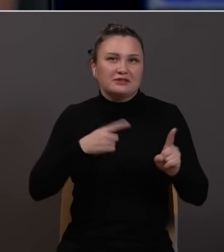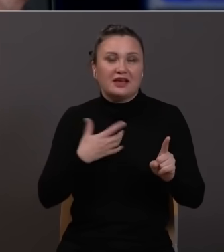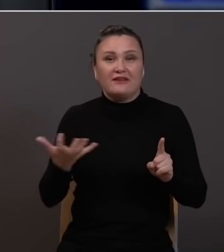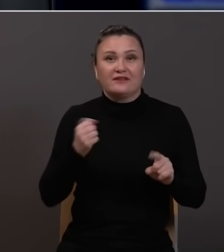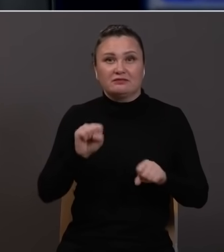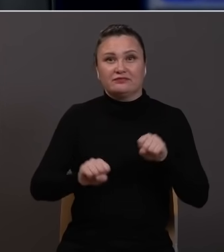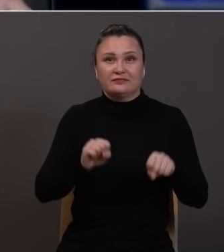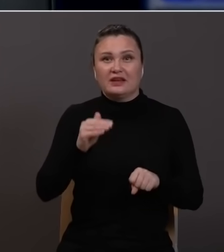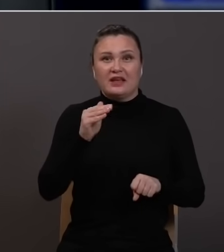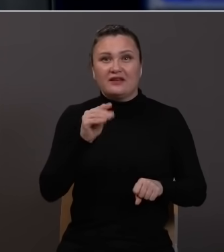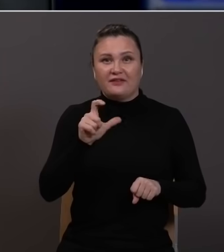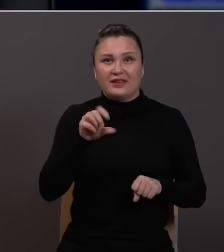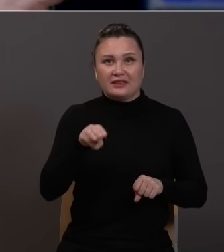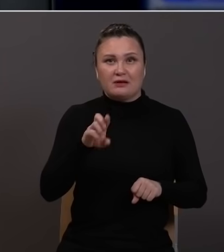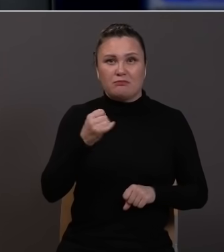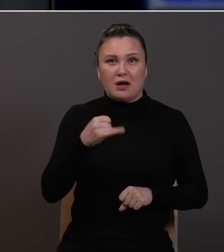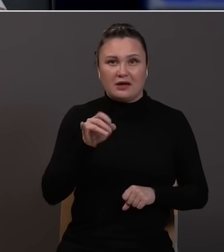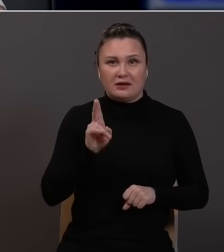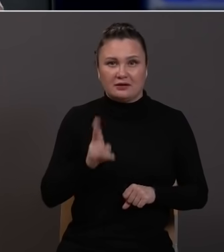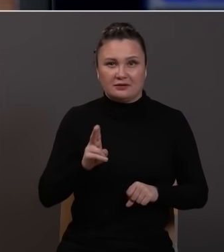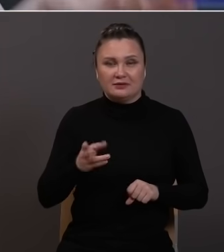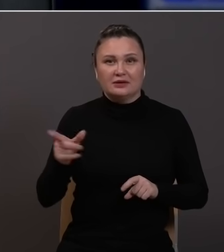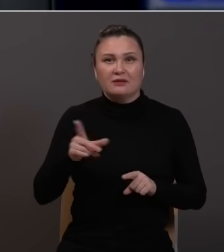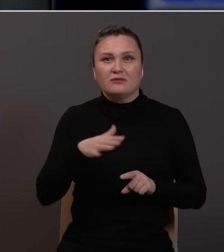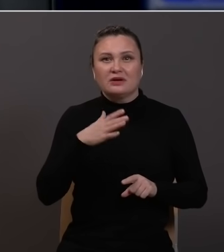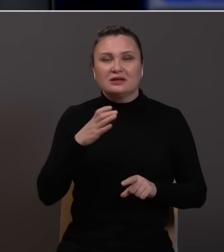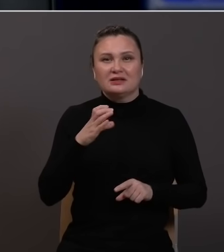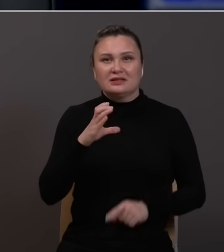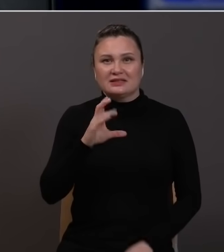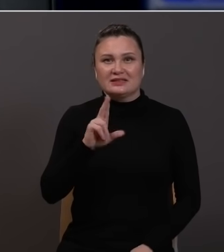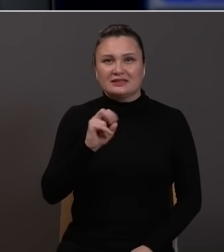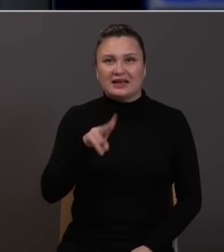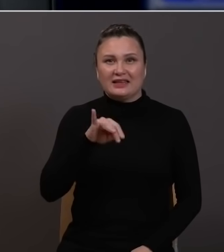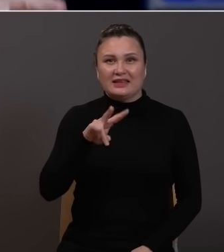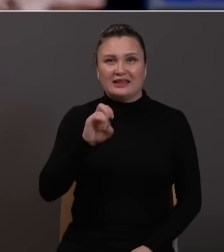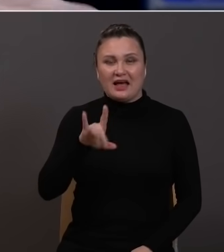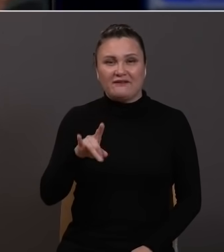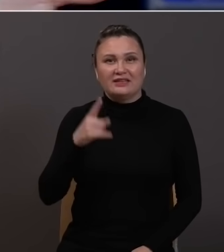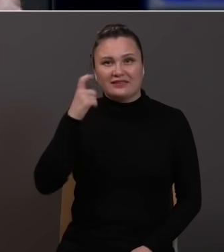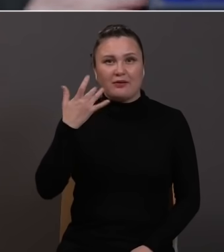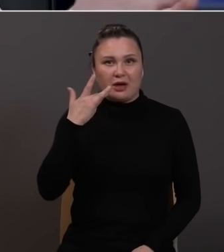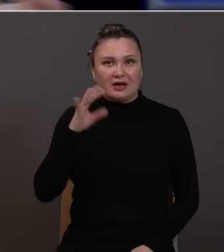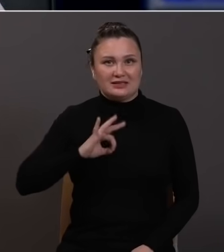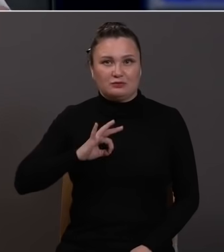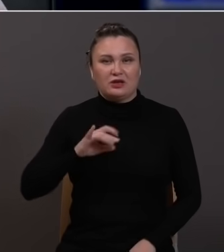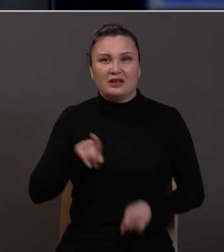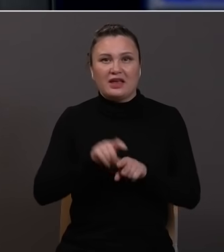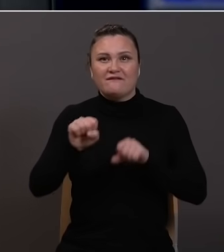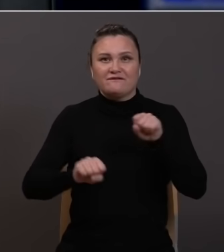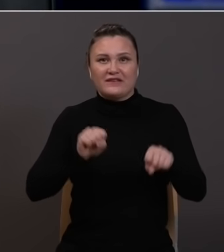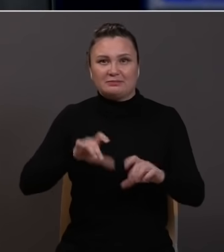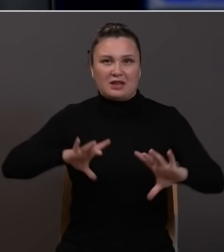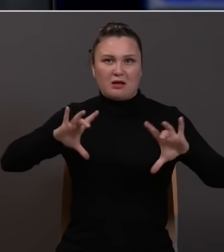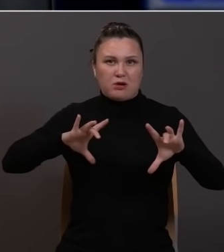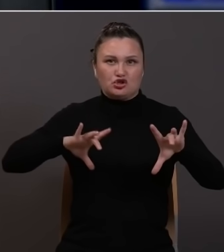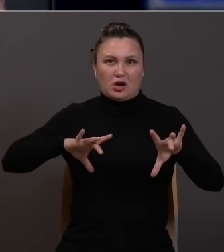взял фэтбайк, потому что тогда огромное количество скандинавов, североамериканцев использовали эти велосипеды на больших